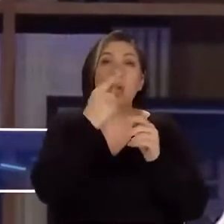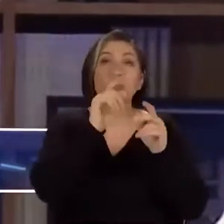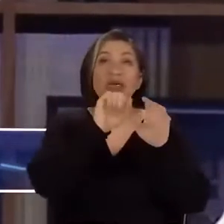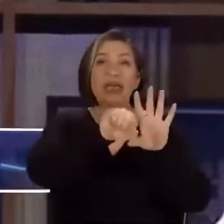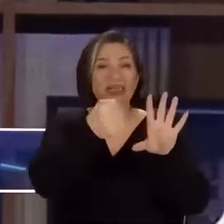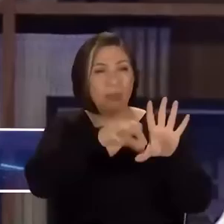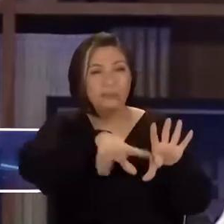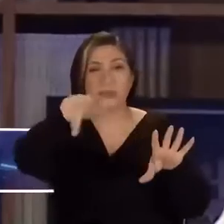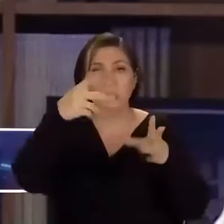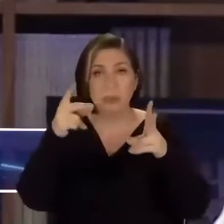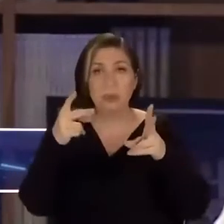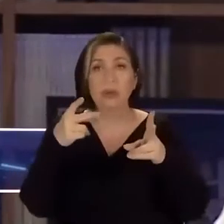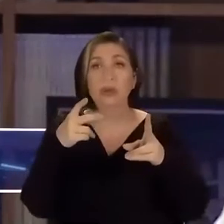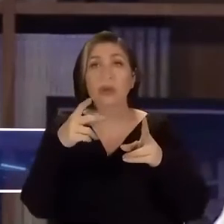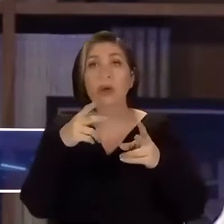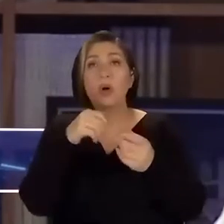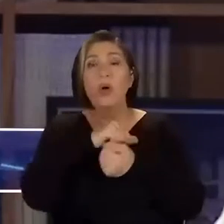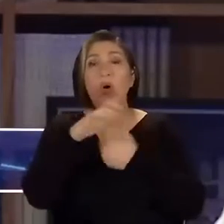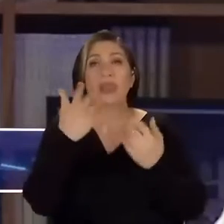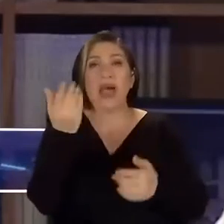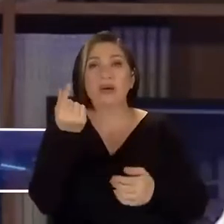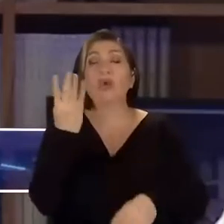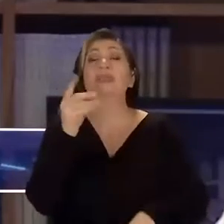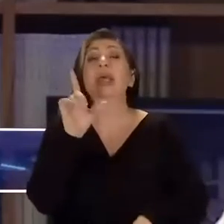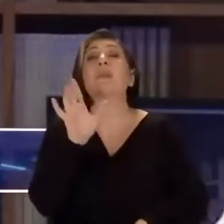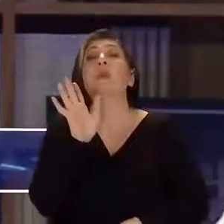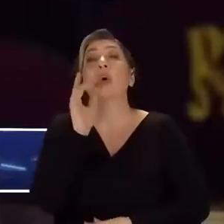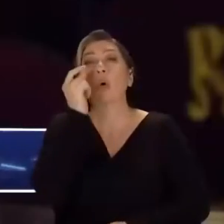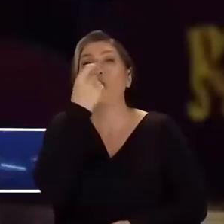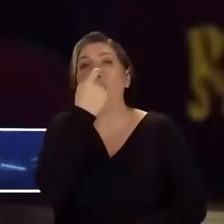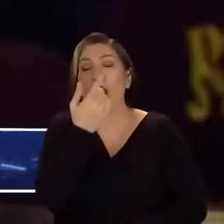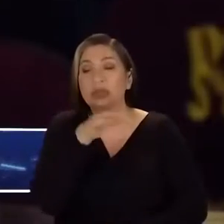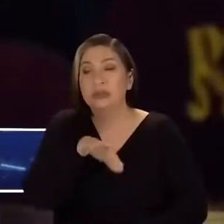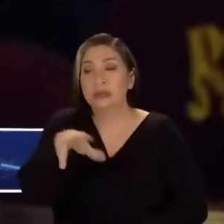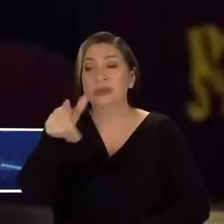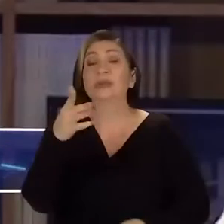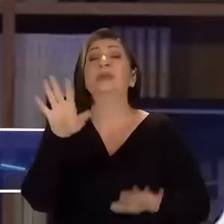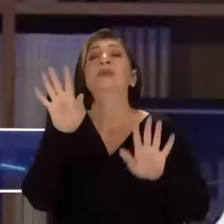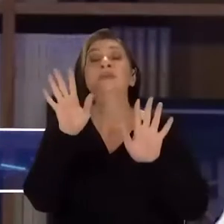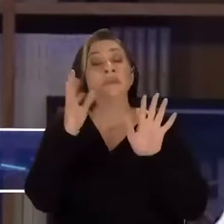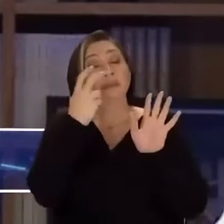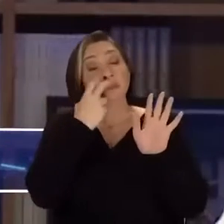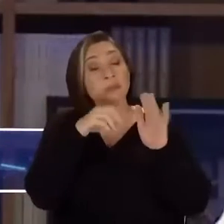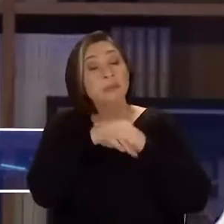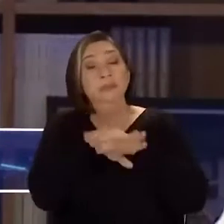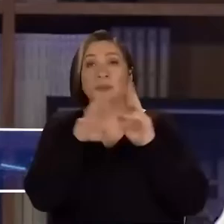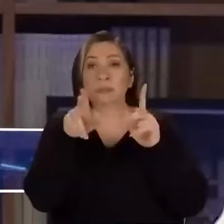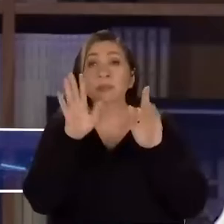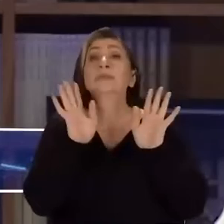göre. Olay sayısı da daha az. Yani kolay yoldan hırsızlıkla edinilecek bir şey